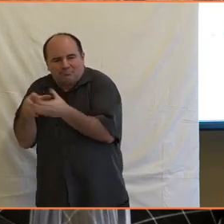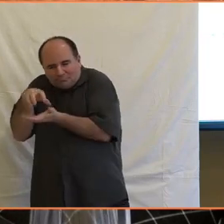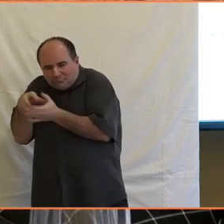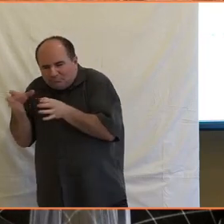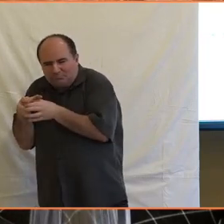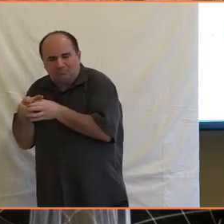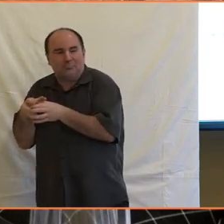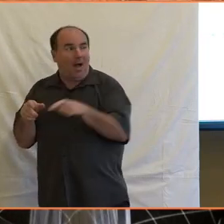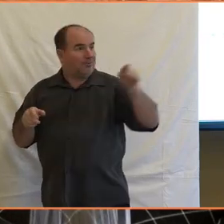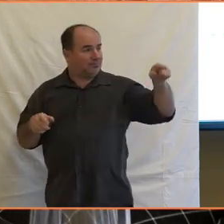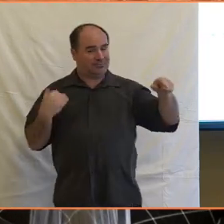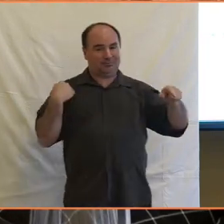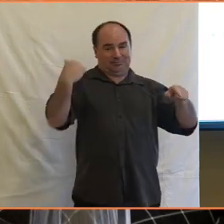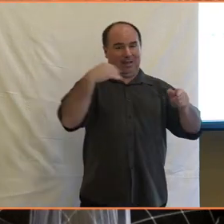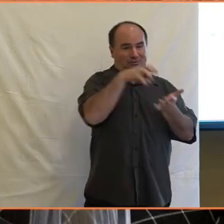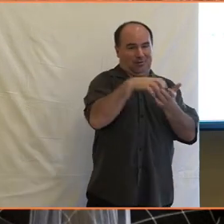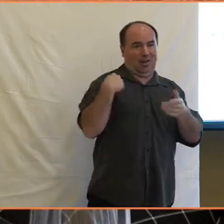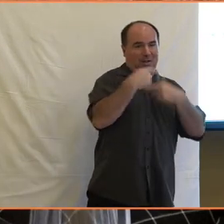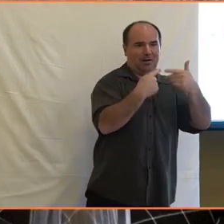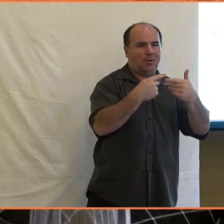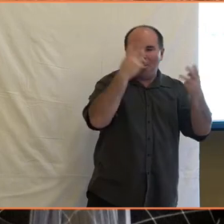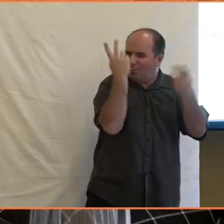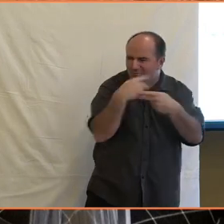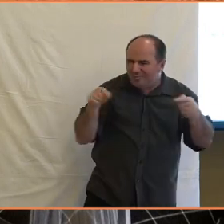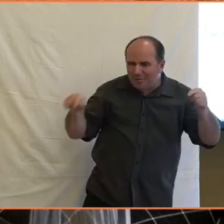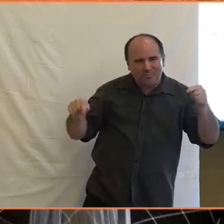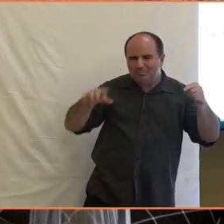starší generaci, protože ta s nima vlastně v těch okruzích není.